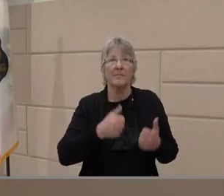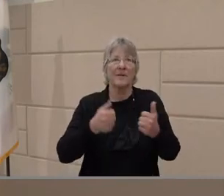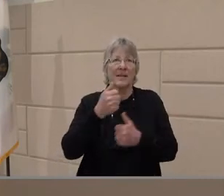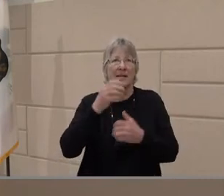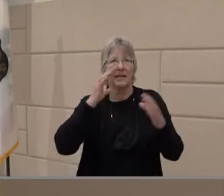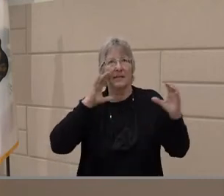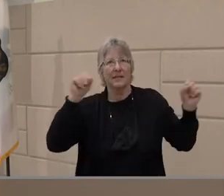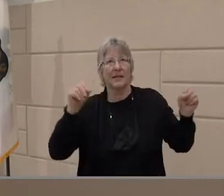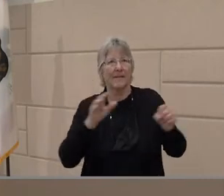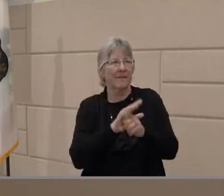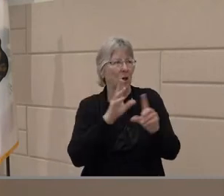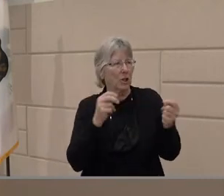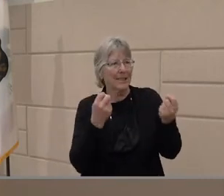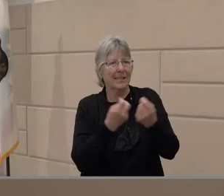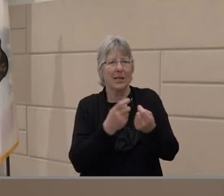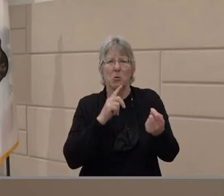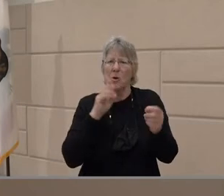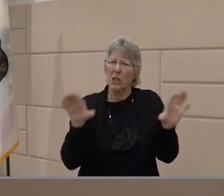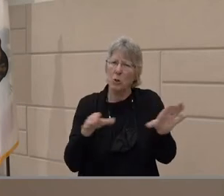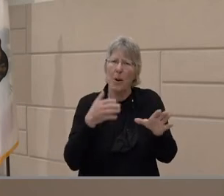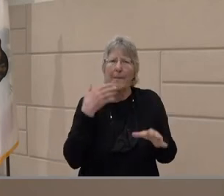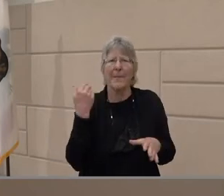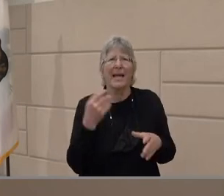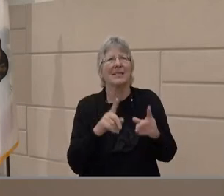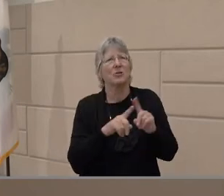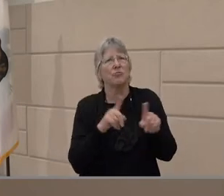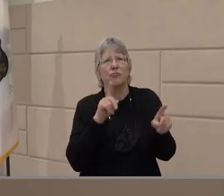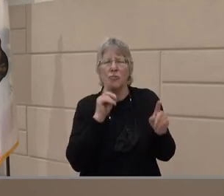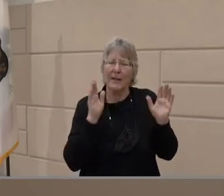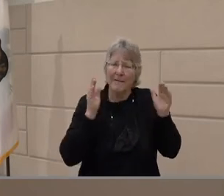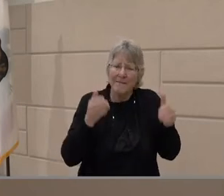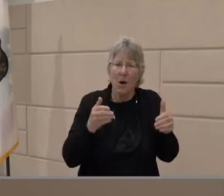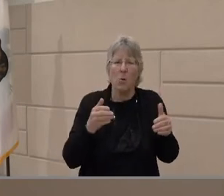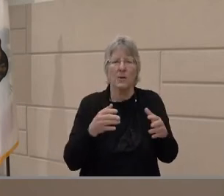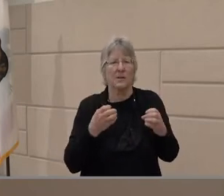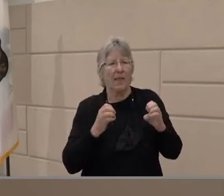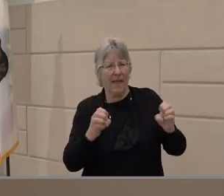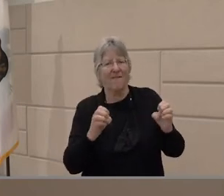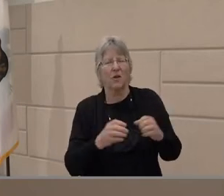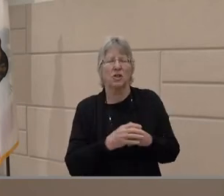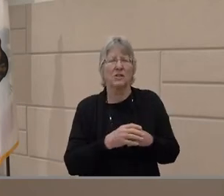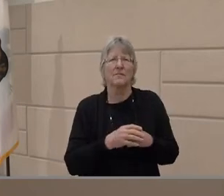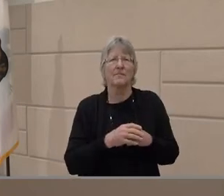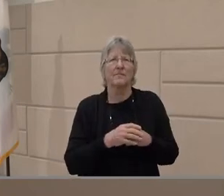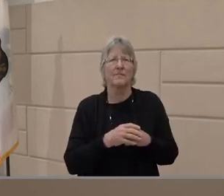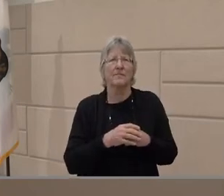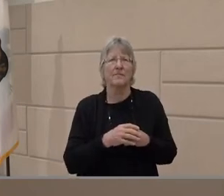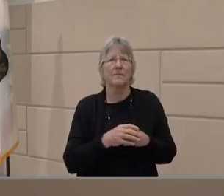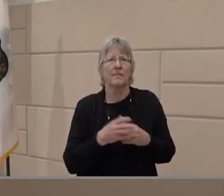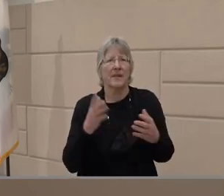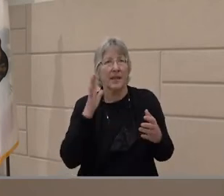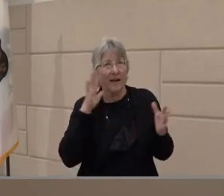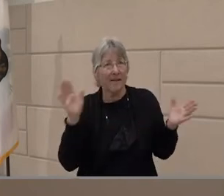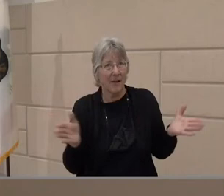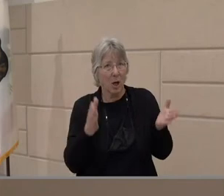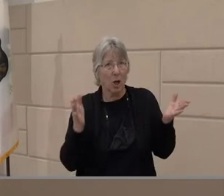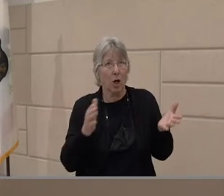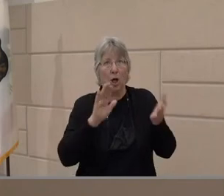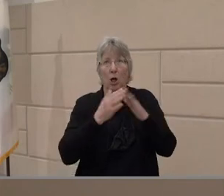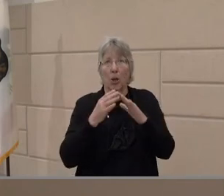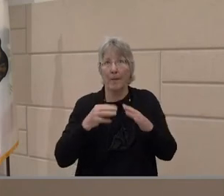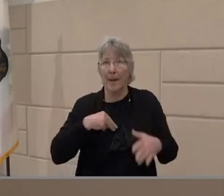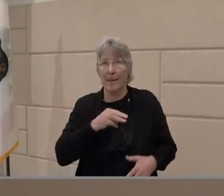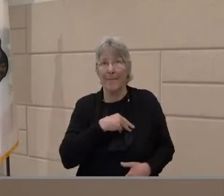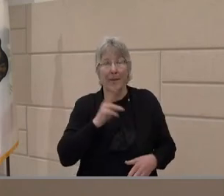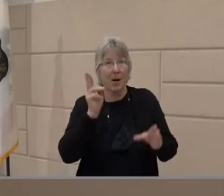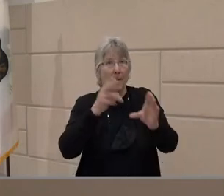มยังเชียนในโยกันกามก้าให้นางในโยดักน้อมขณะลืบเซมเซนั้นปรังปรายเธออย่างไม่จุยเ